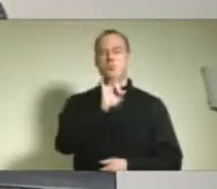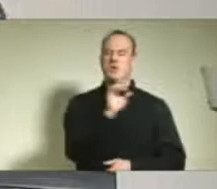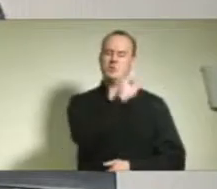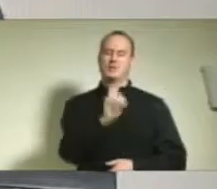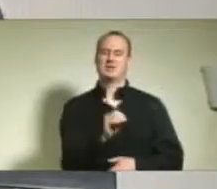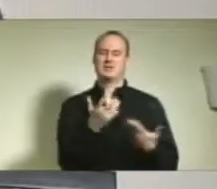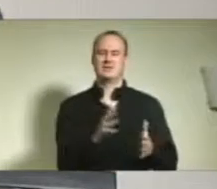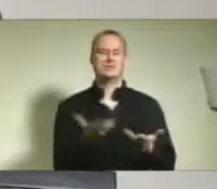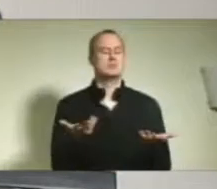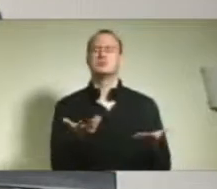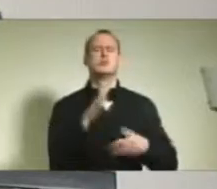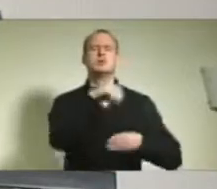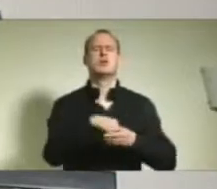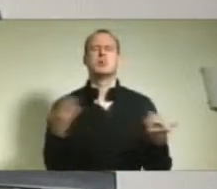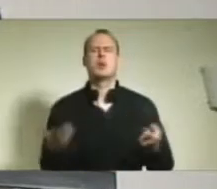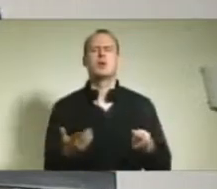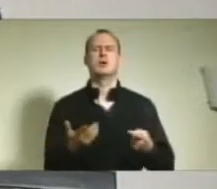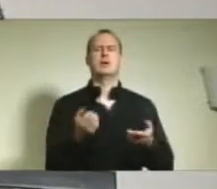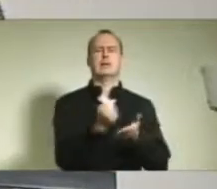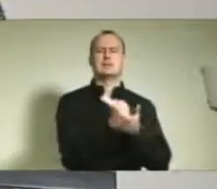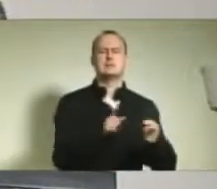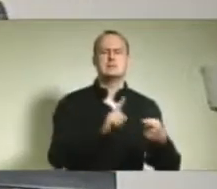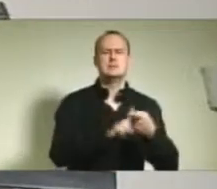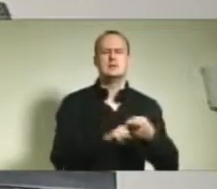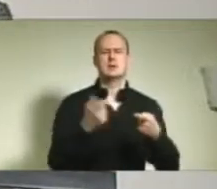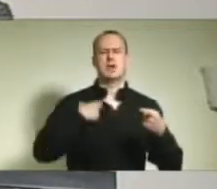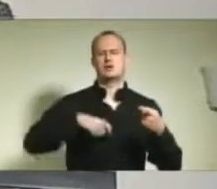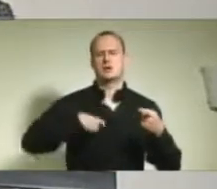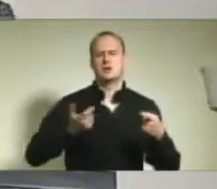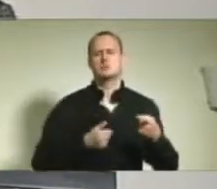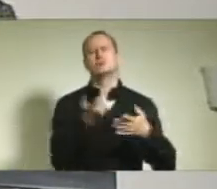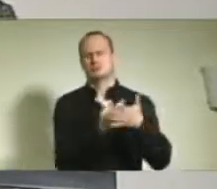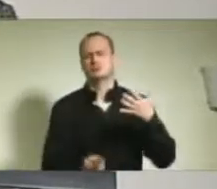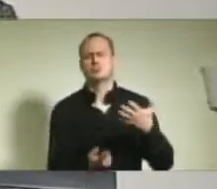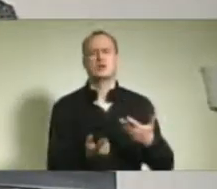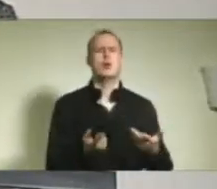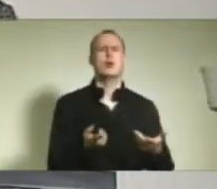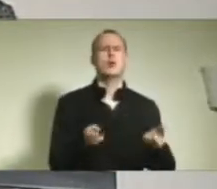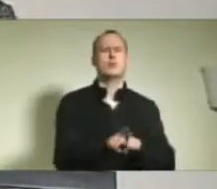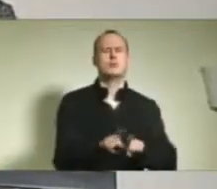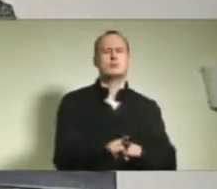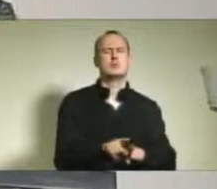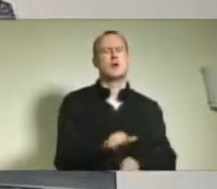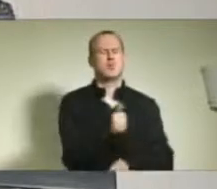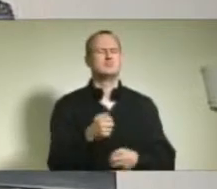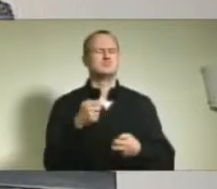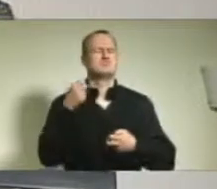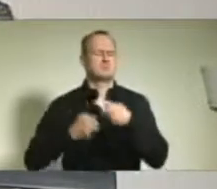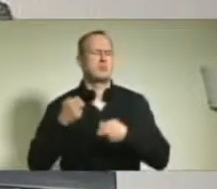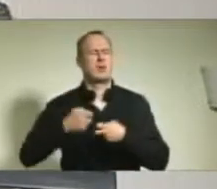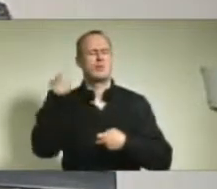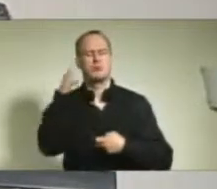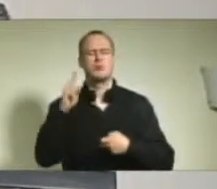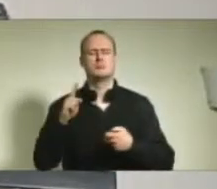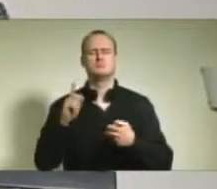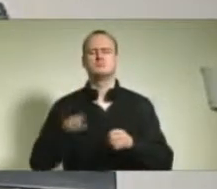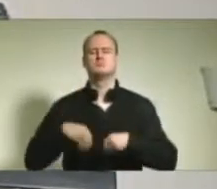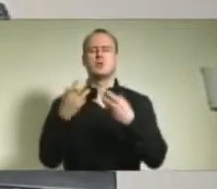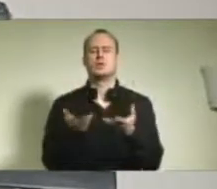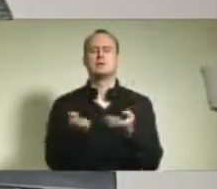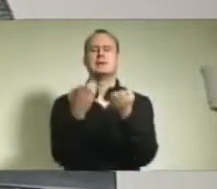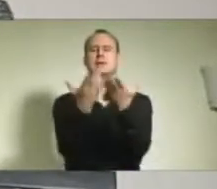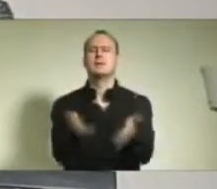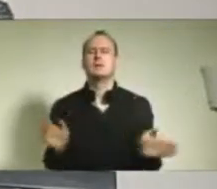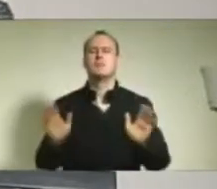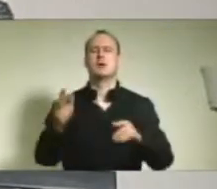crédit, l'assurance, etc. Et on a aussi beaucoup de soucis pour équiper nos clients et à fidéliser nos clients.